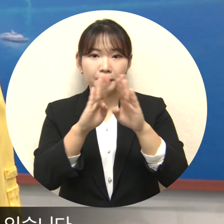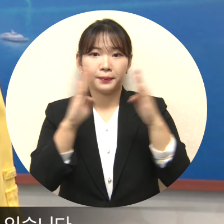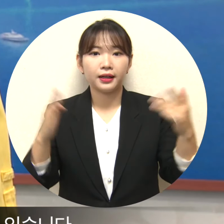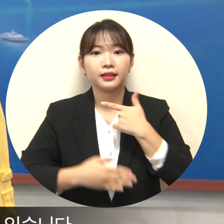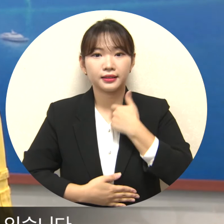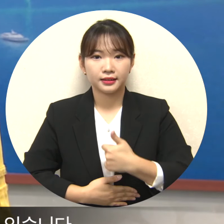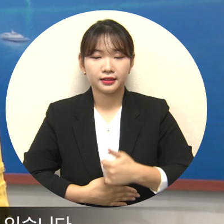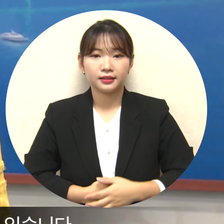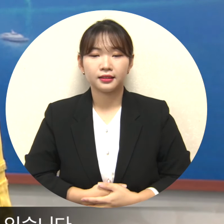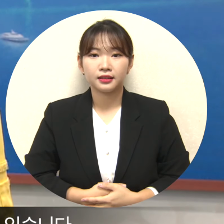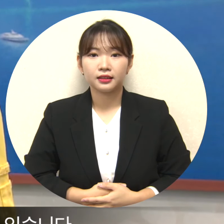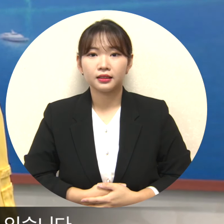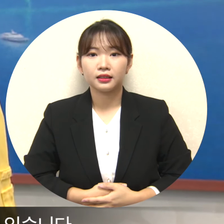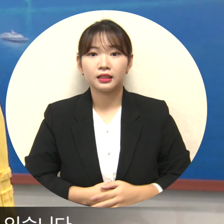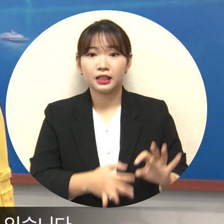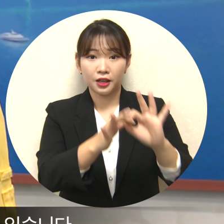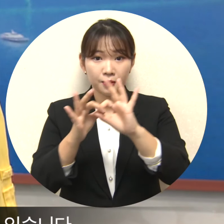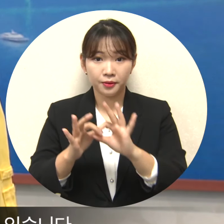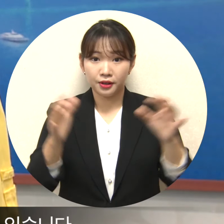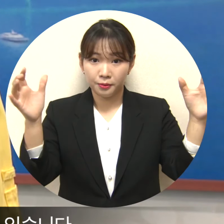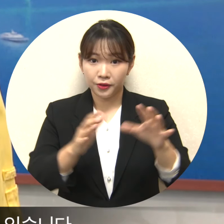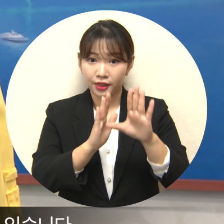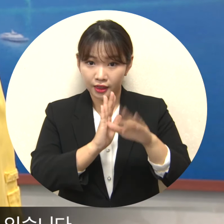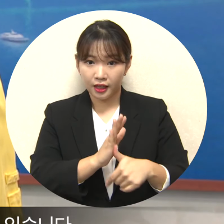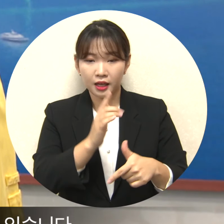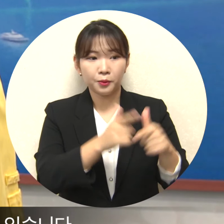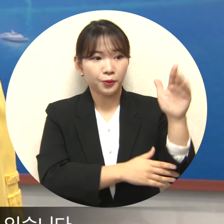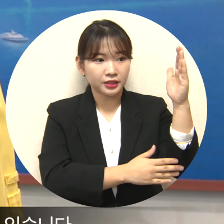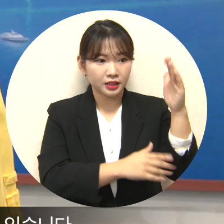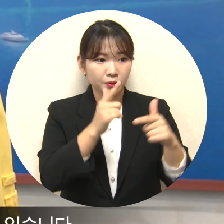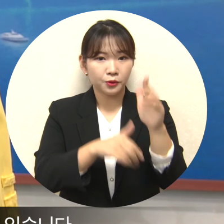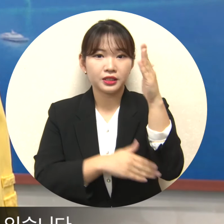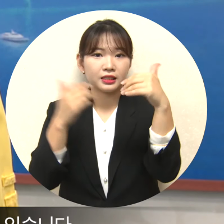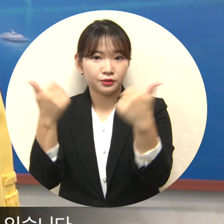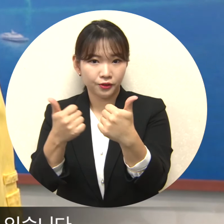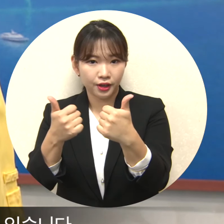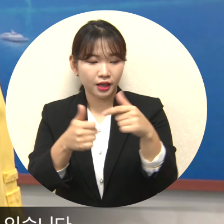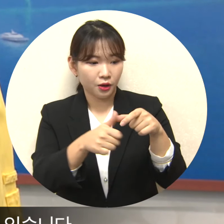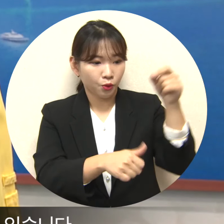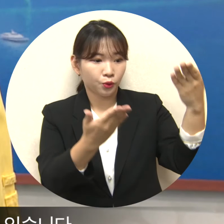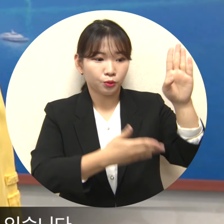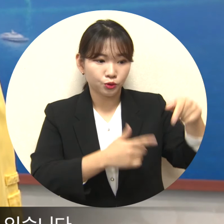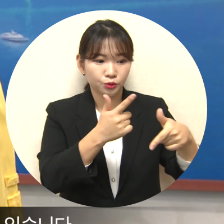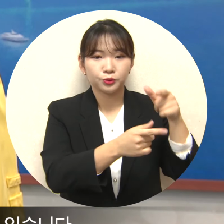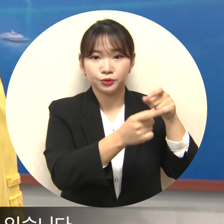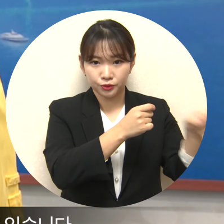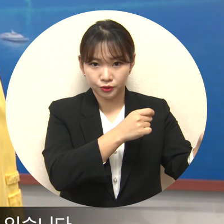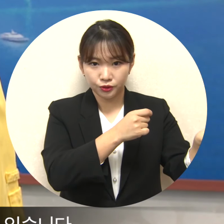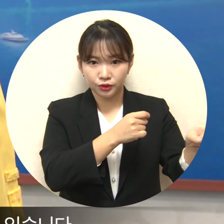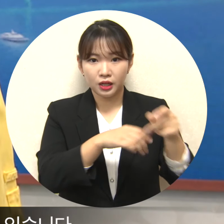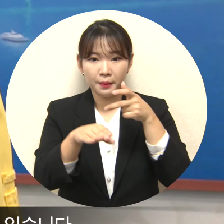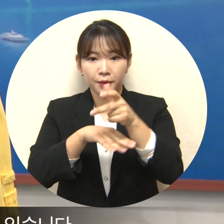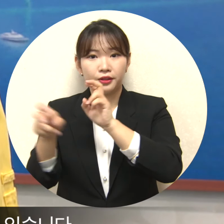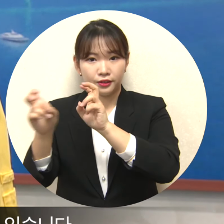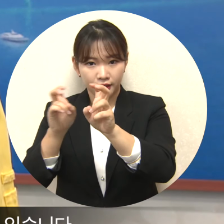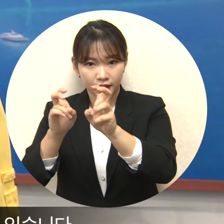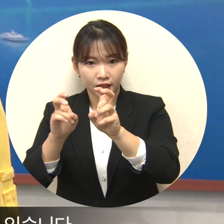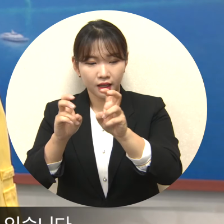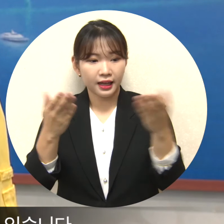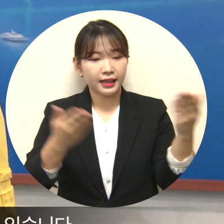회의를 개최한 바 있습니다 협의체에서 목포시 목포시 의회 고용노동부 목포시청